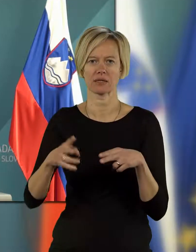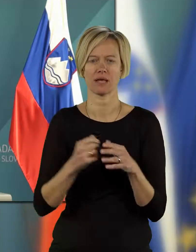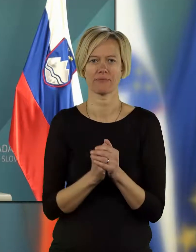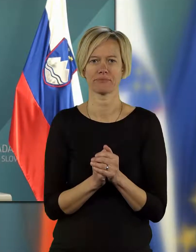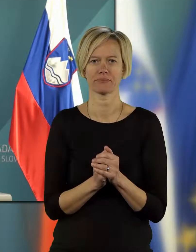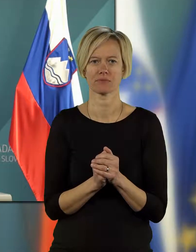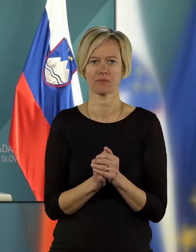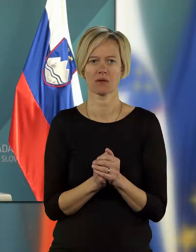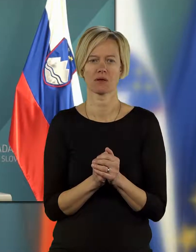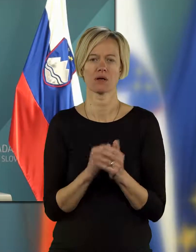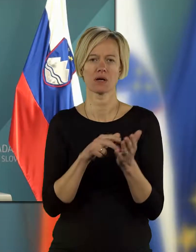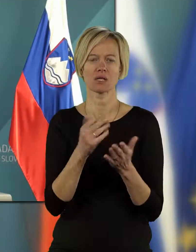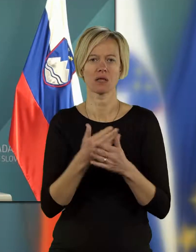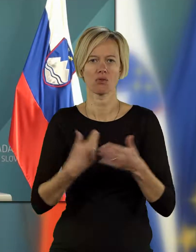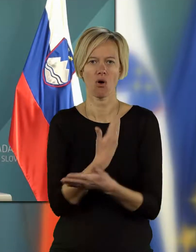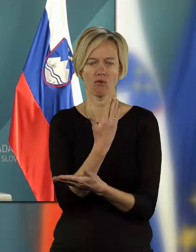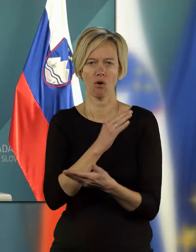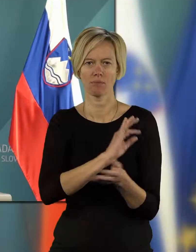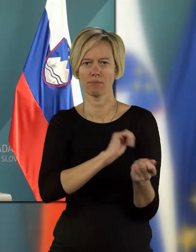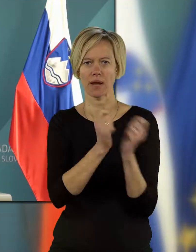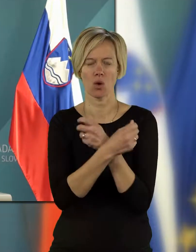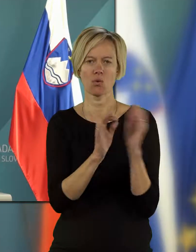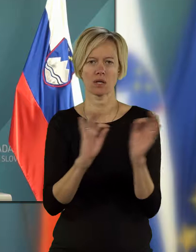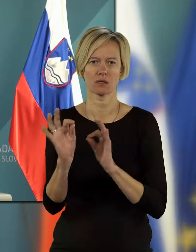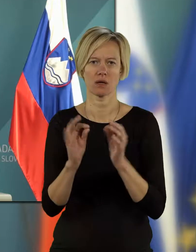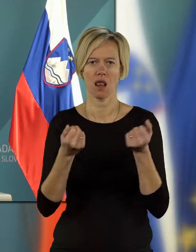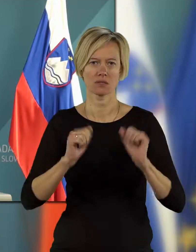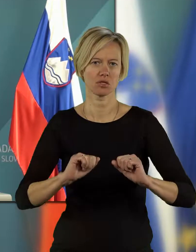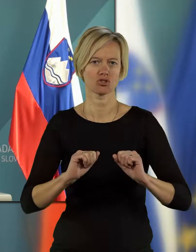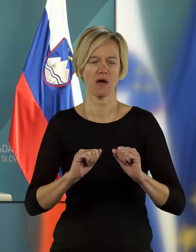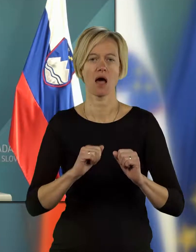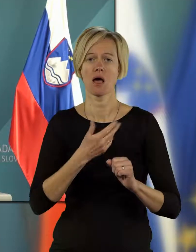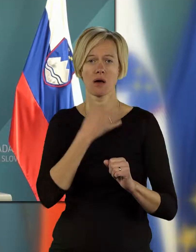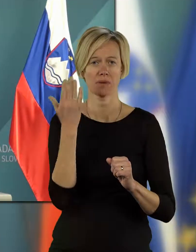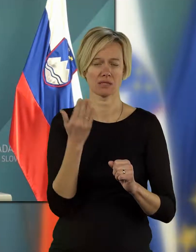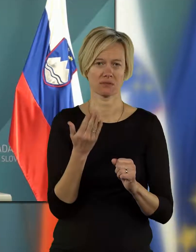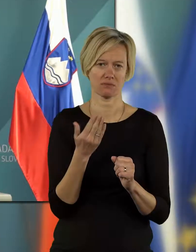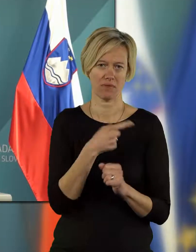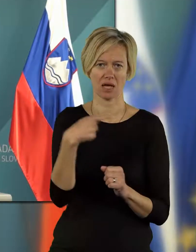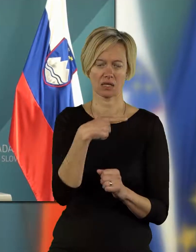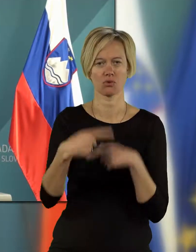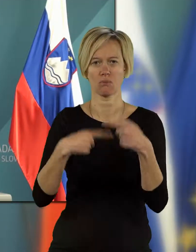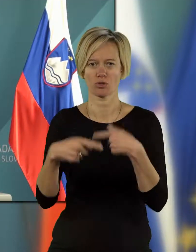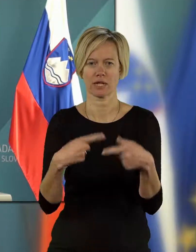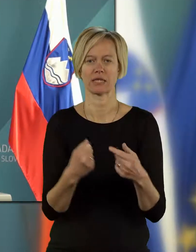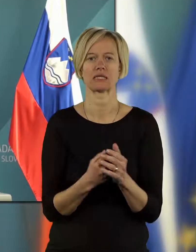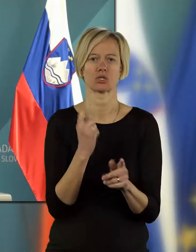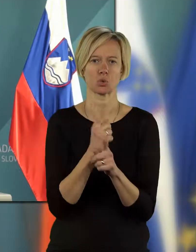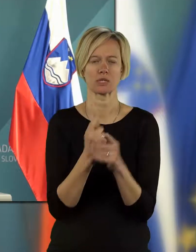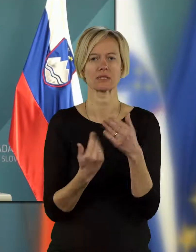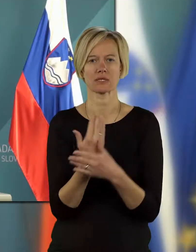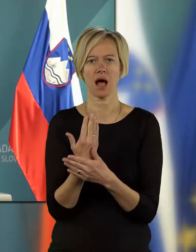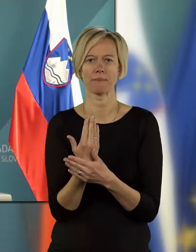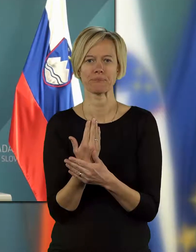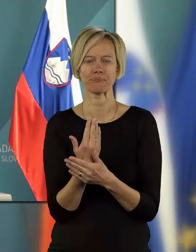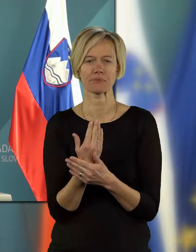Skratka, gre za novo preureditev lastništva brez negativnih posledic